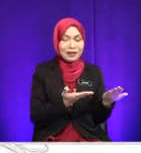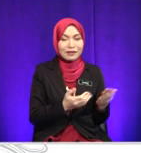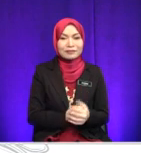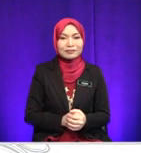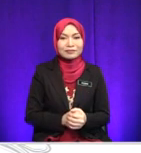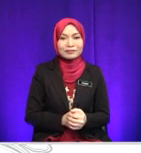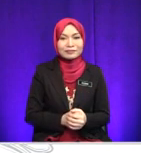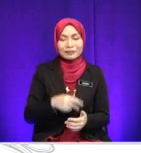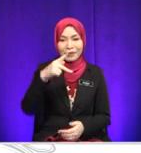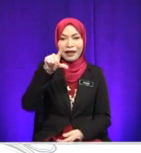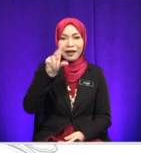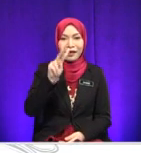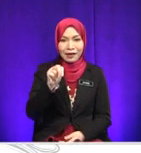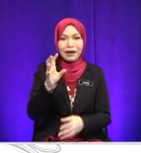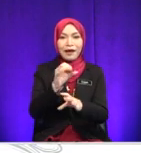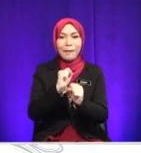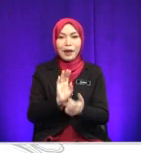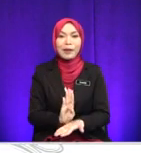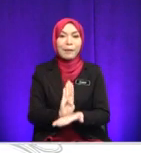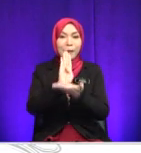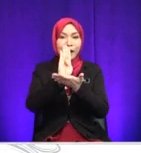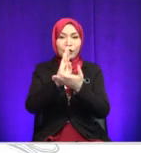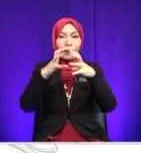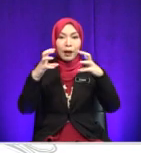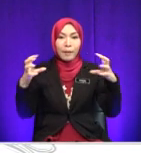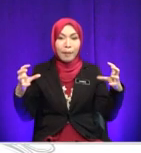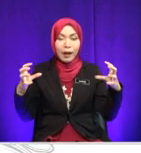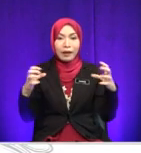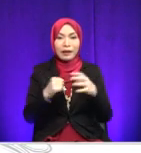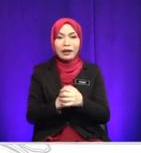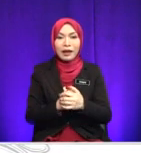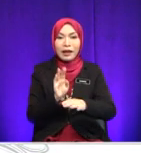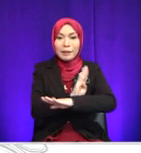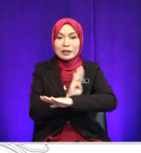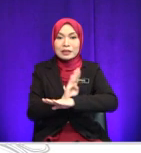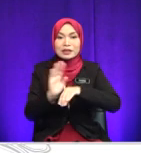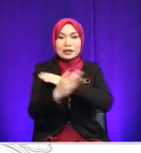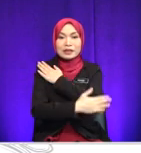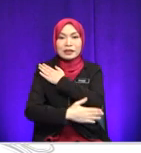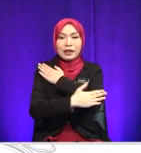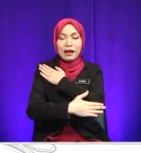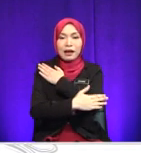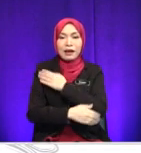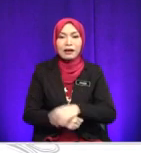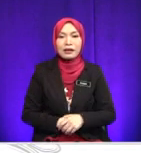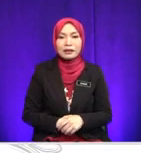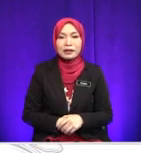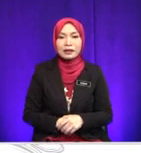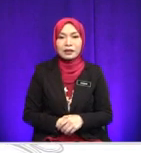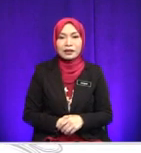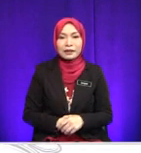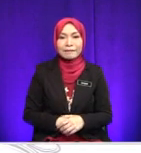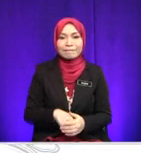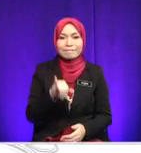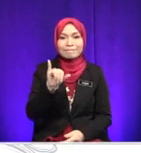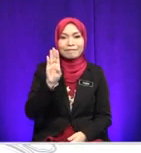Luar Negeri dapat membantu perkembangan ekonomi negara. Hal ini dibuktikan melalui pembacaan tadi, iaitu Yang Berhormat Datuk